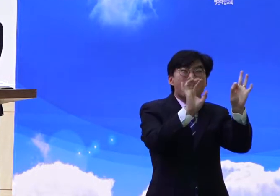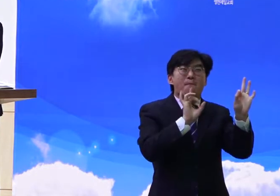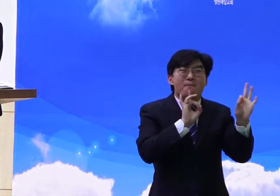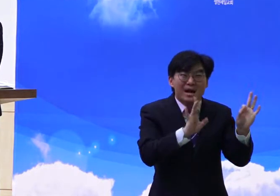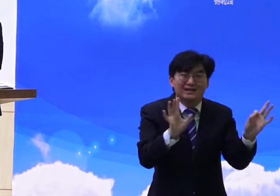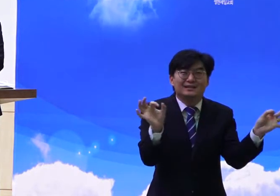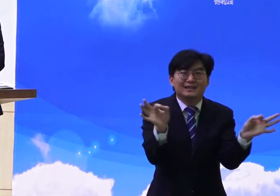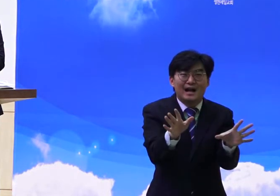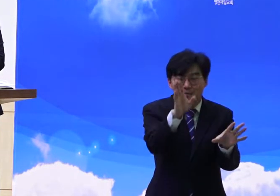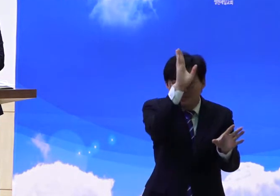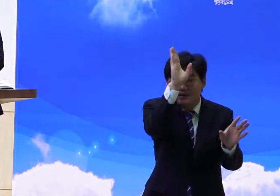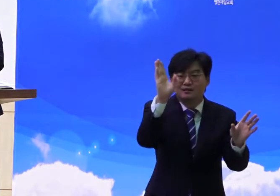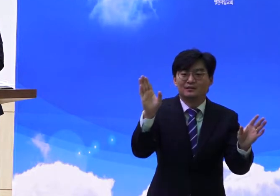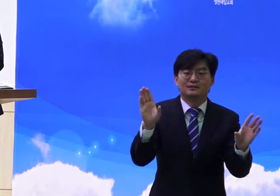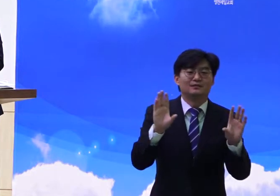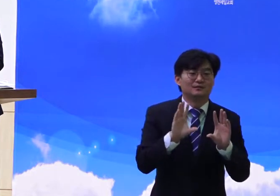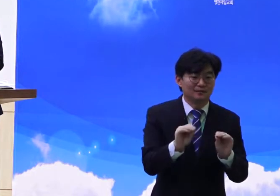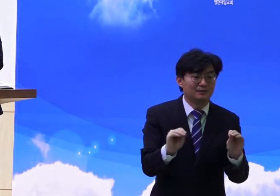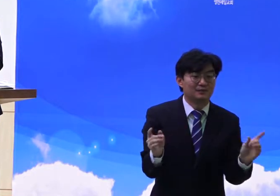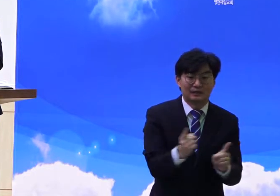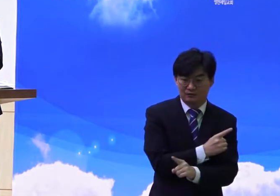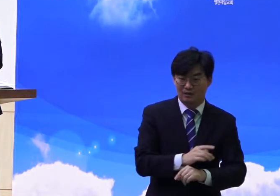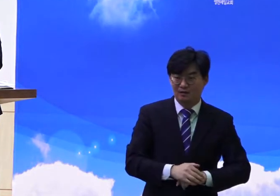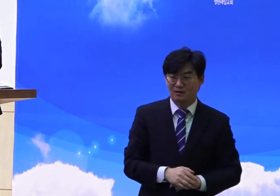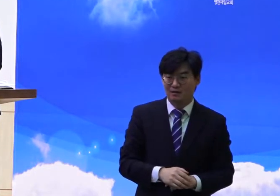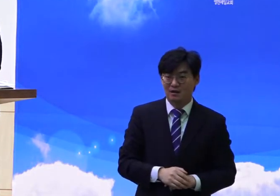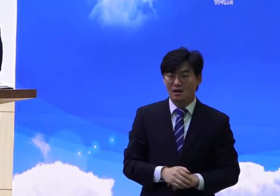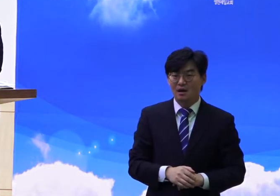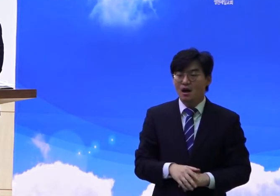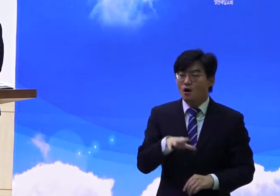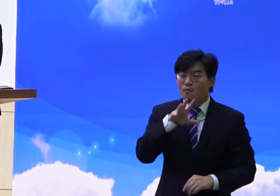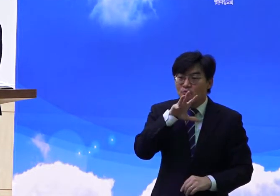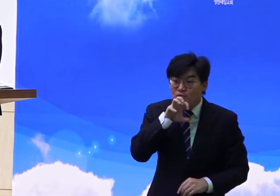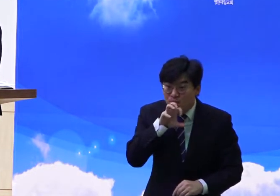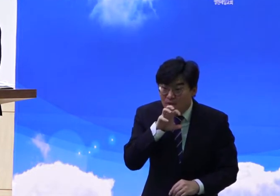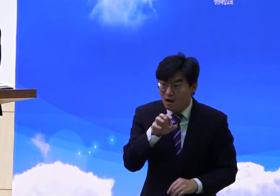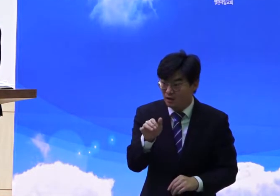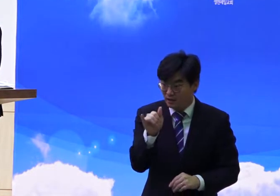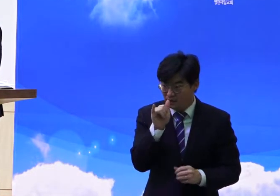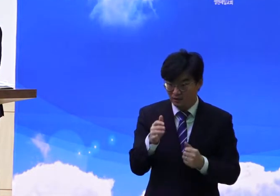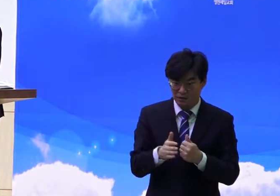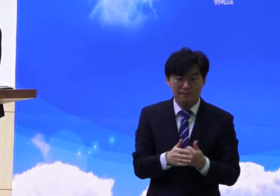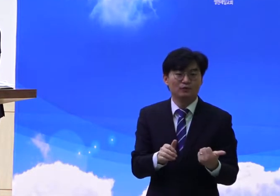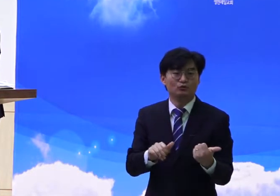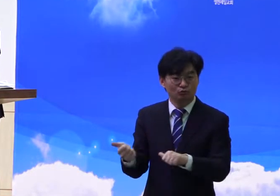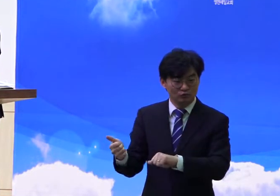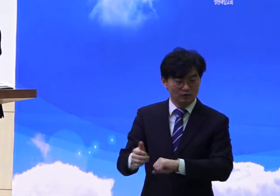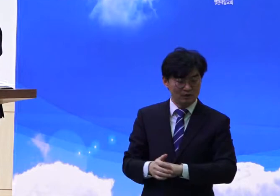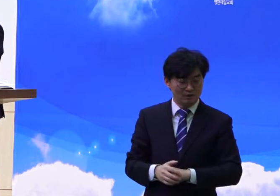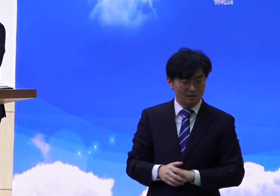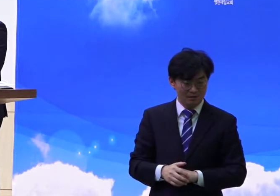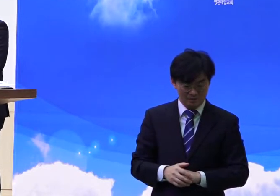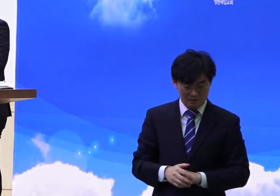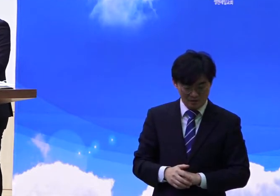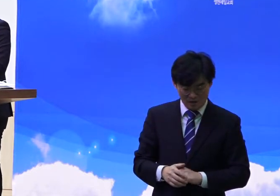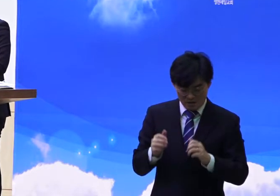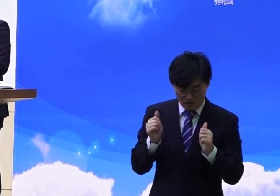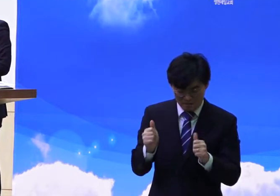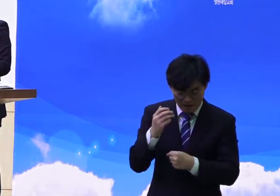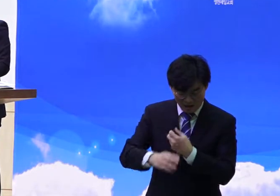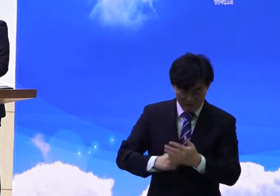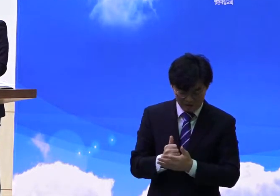불신, 그것 때문에 많은 사람들이 죽은 심판 사건이기도 하지만